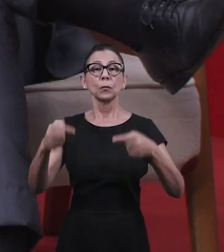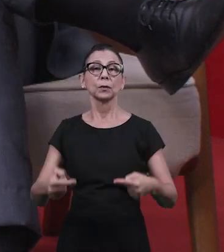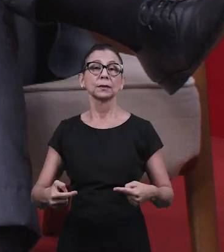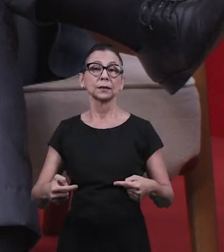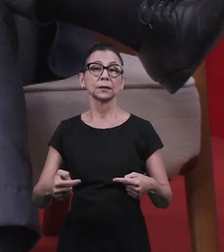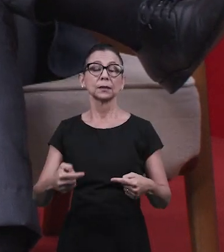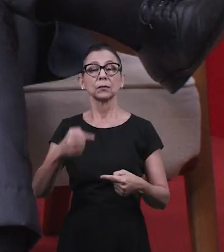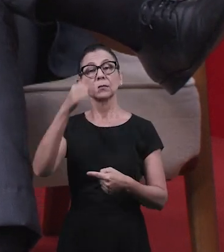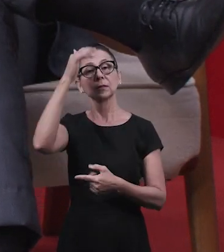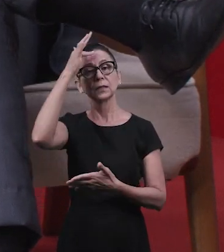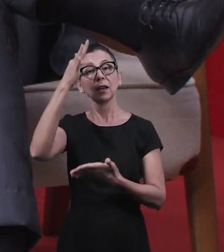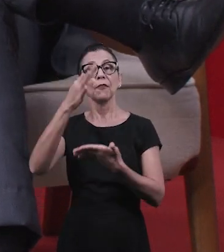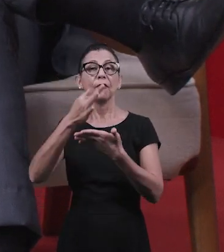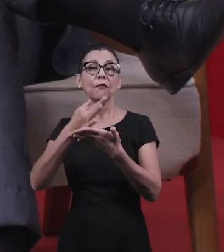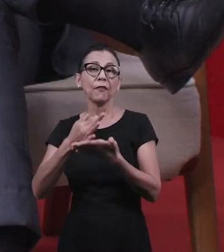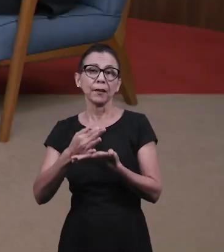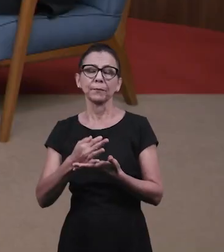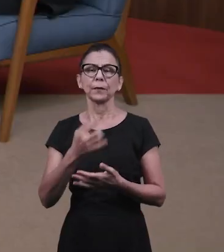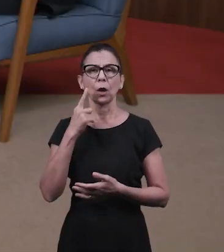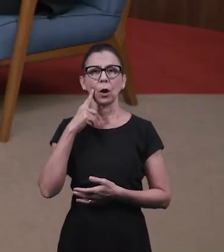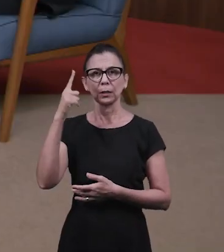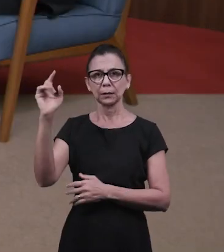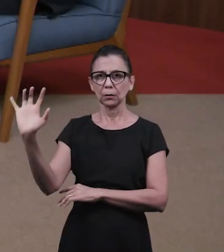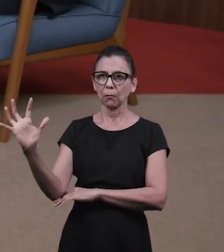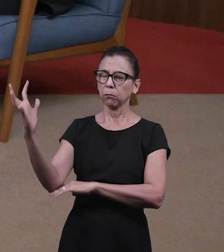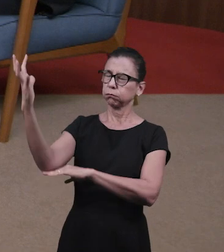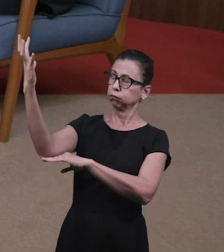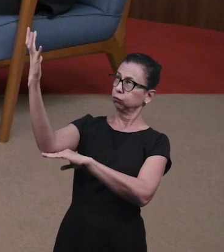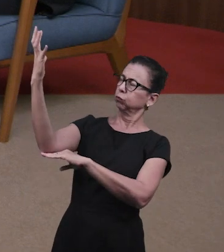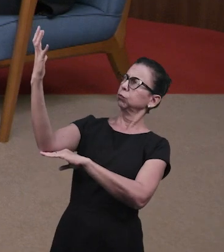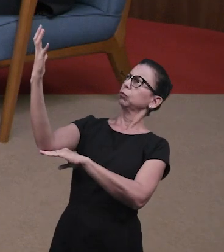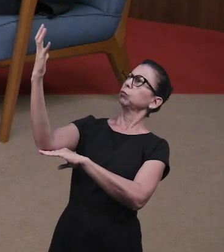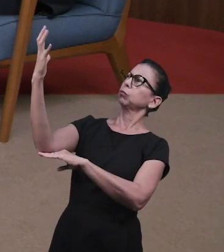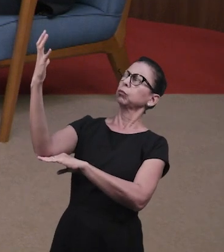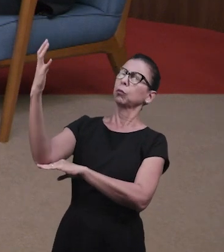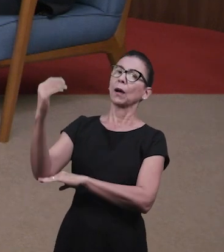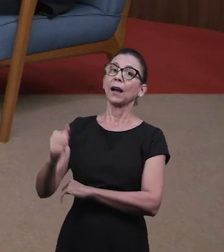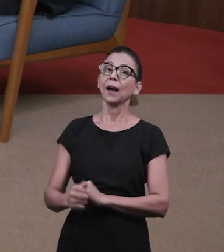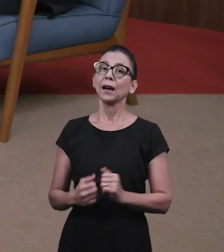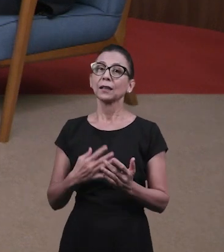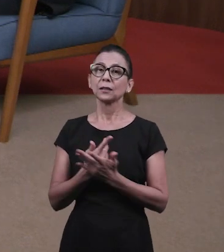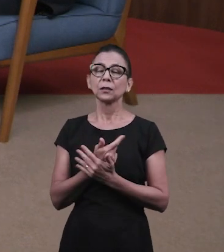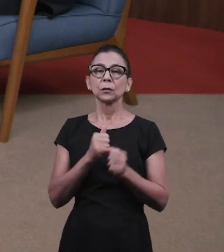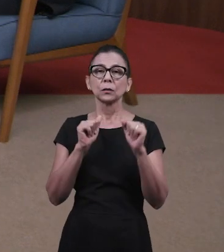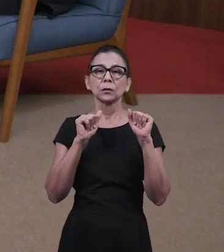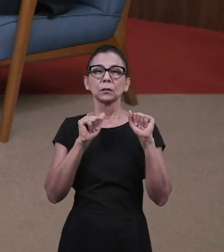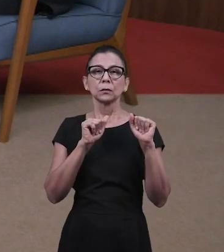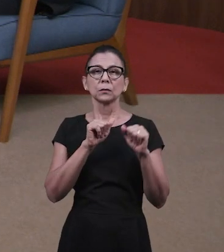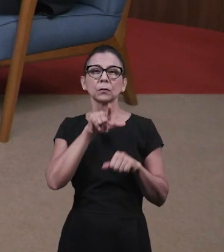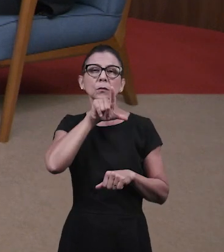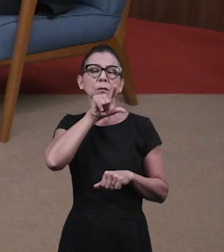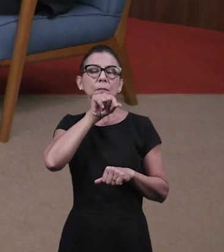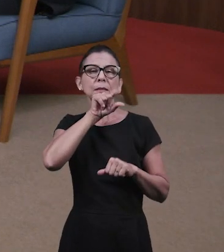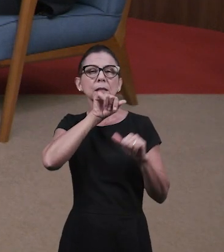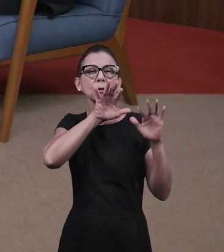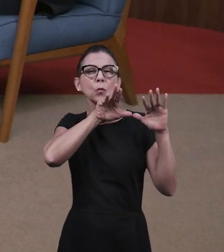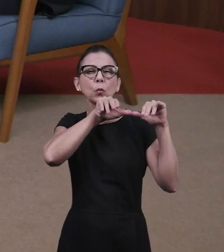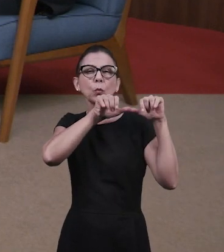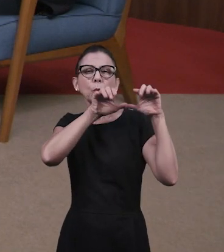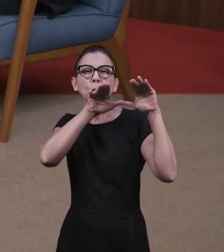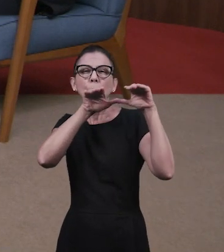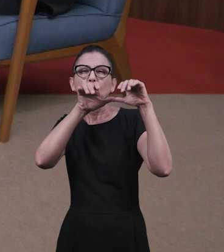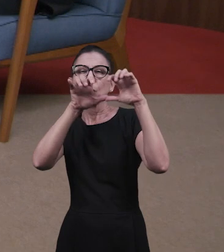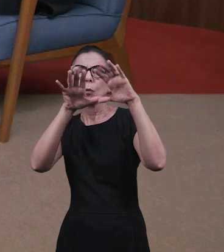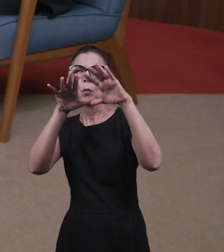Regardez la taille de l'arbre. Les aves viennent et font leur nid dans les branches. Je pose la question,